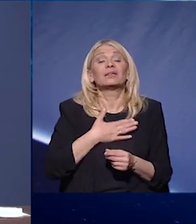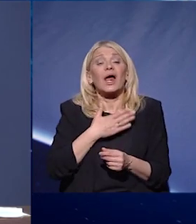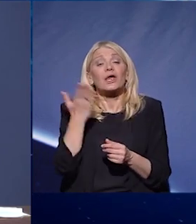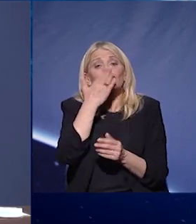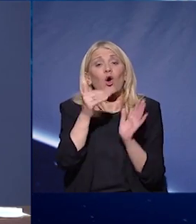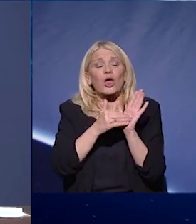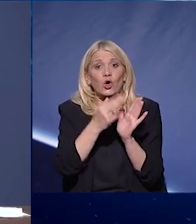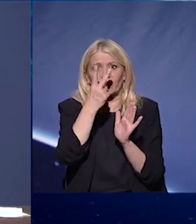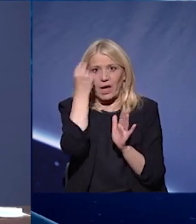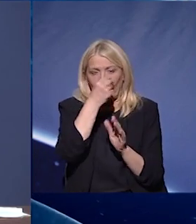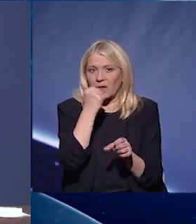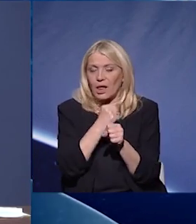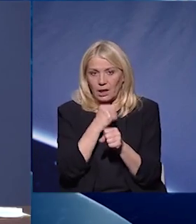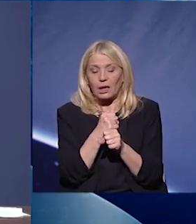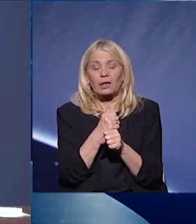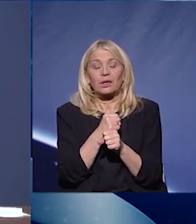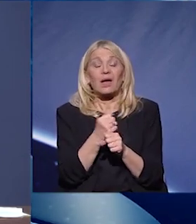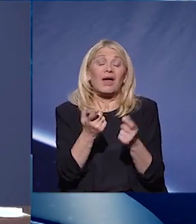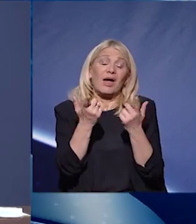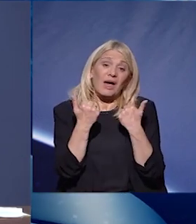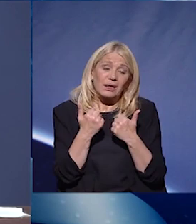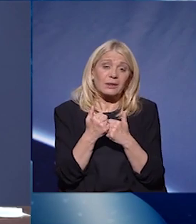još dve nedelje rade. Ali